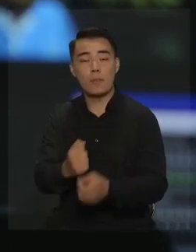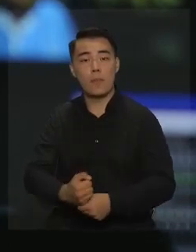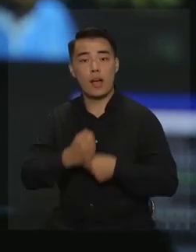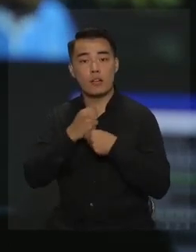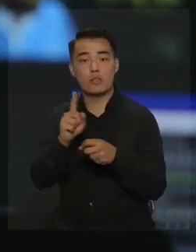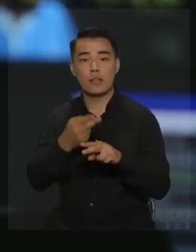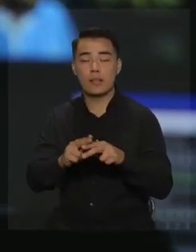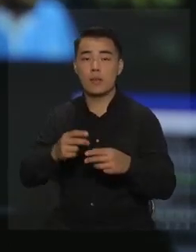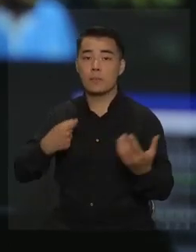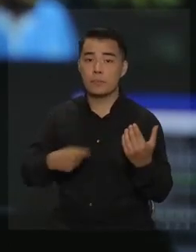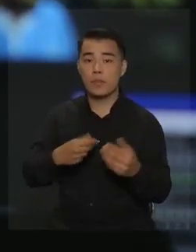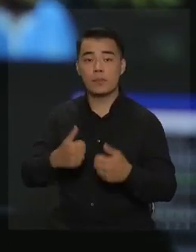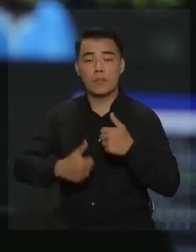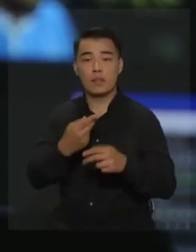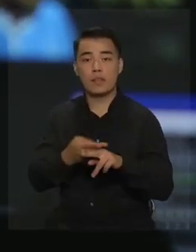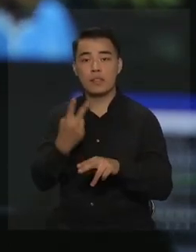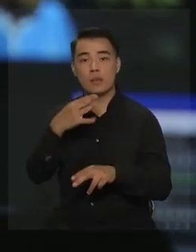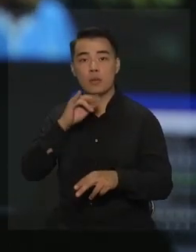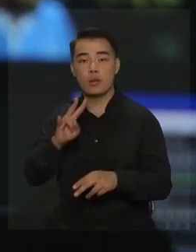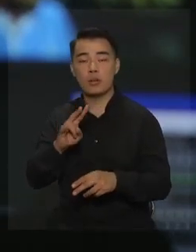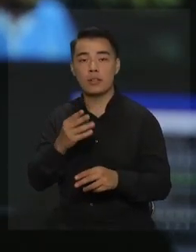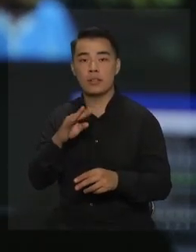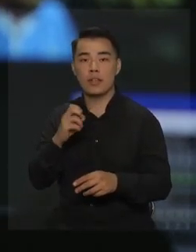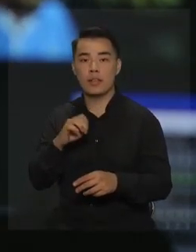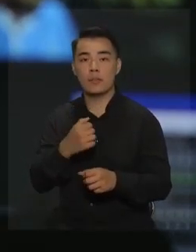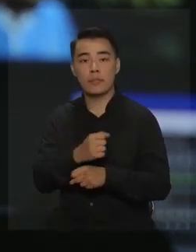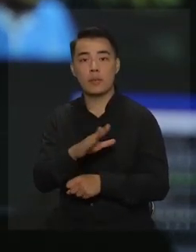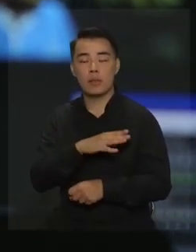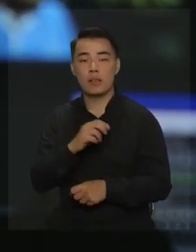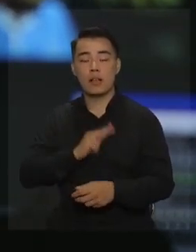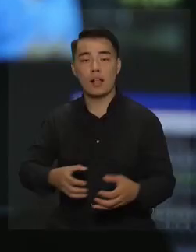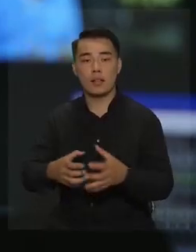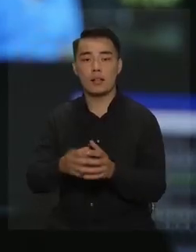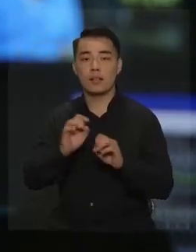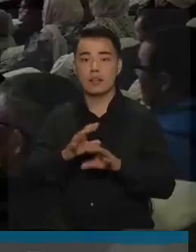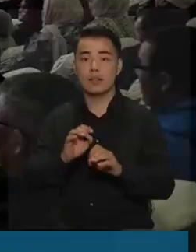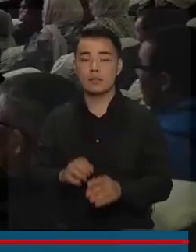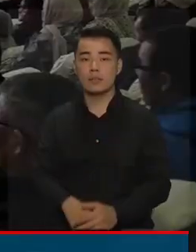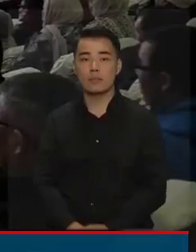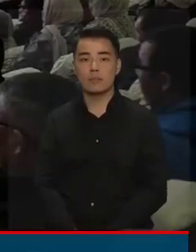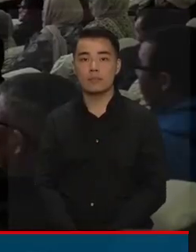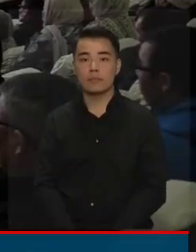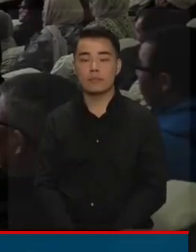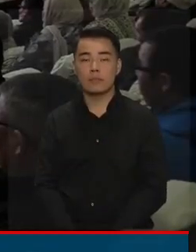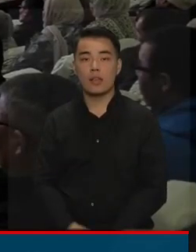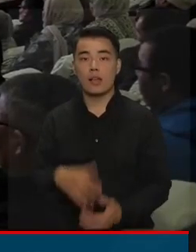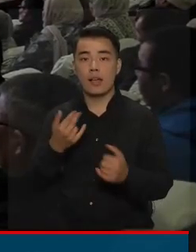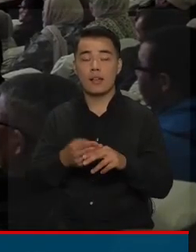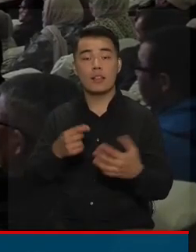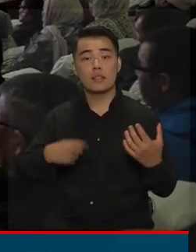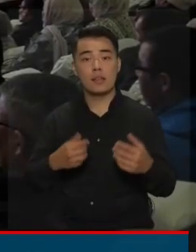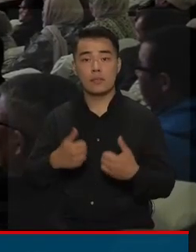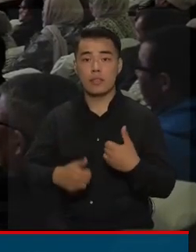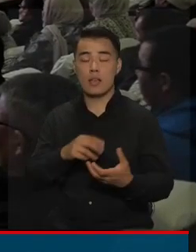өткен дүбірлі доданың бас жүлдесі 2 миллион теңге. Толығырақ Айзада Орасқан айтады. Сарықаға саңқылдап жеткен